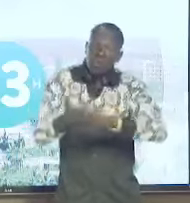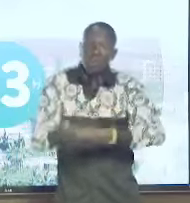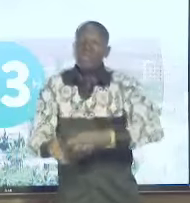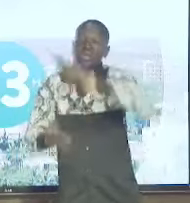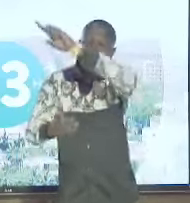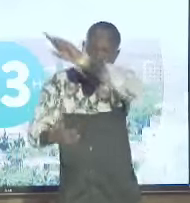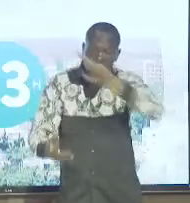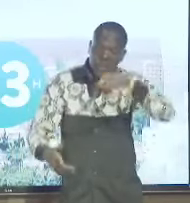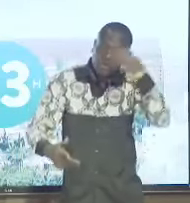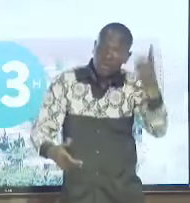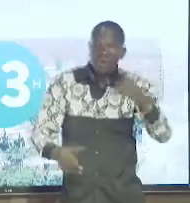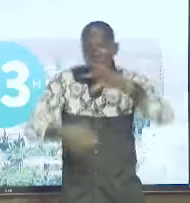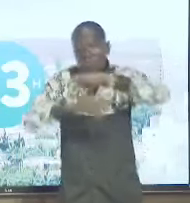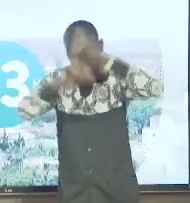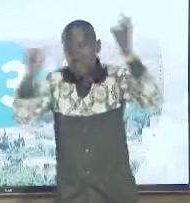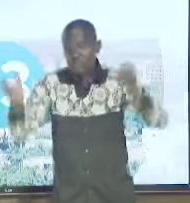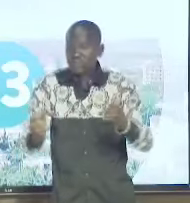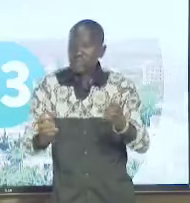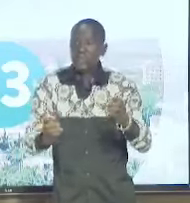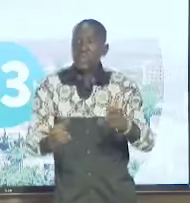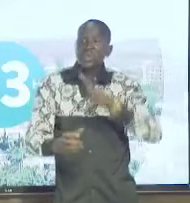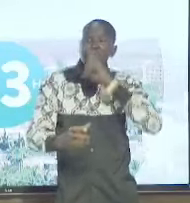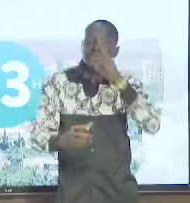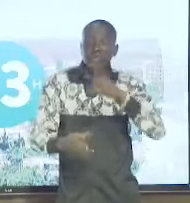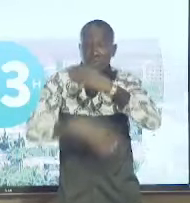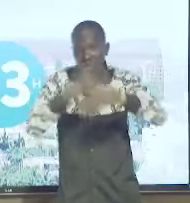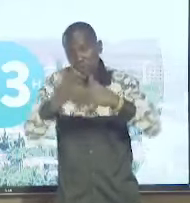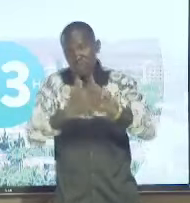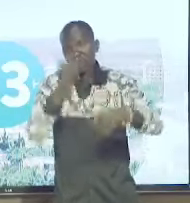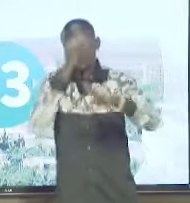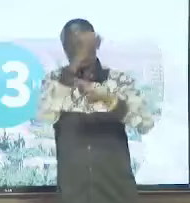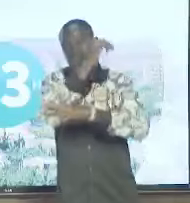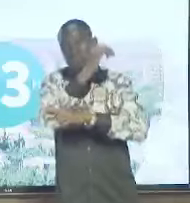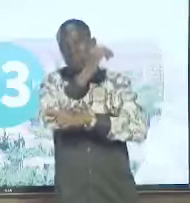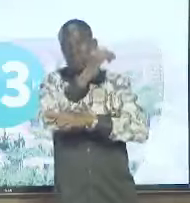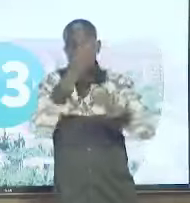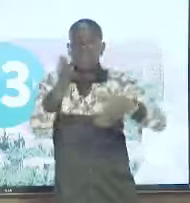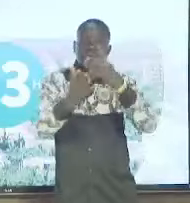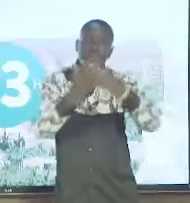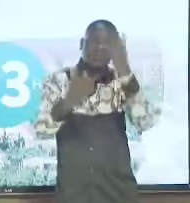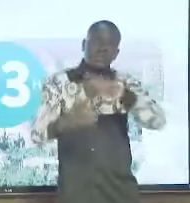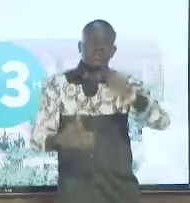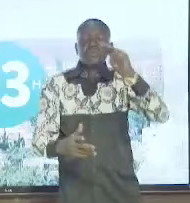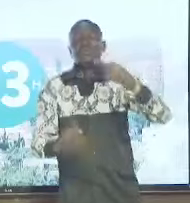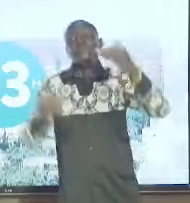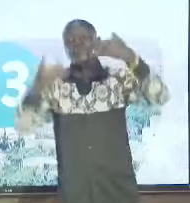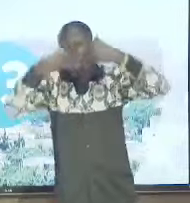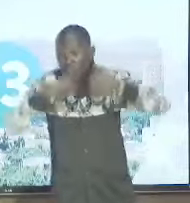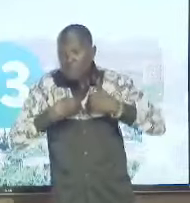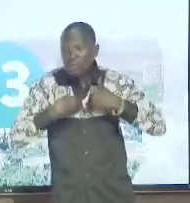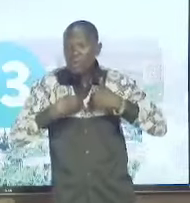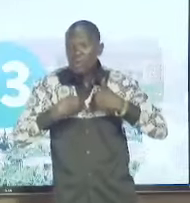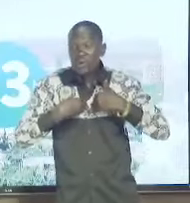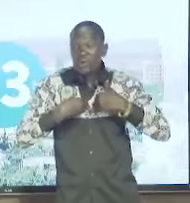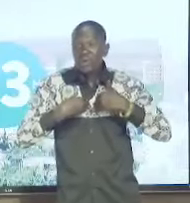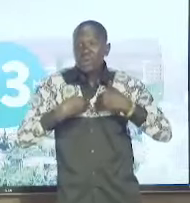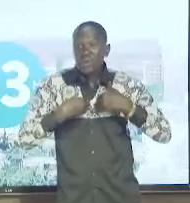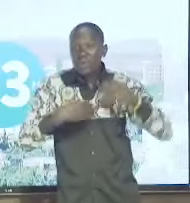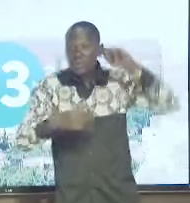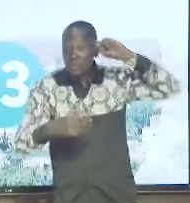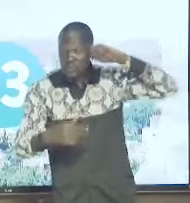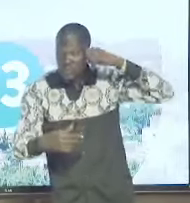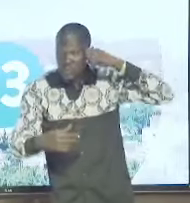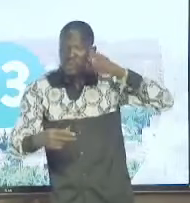champs pour ce qui concerne en tout cas la région du centre-nord. Nous avons des oignons, la